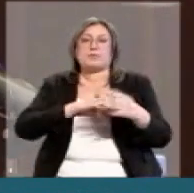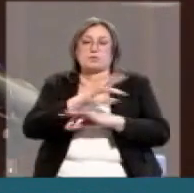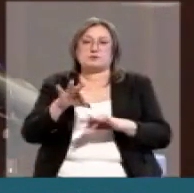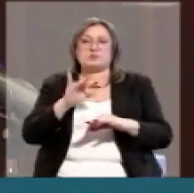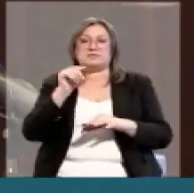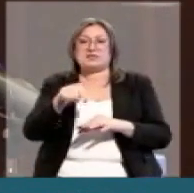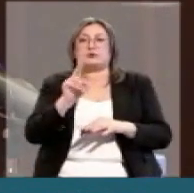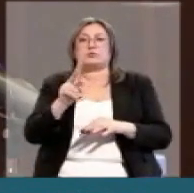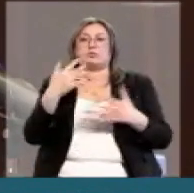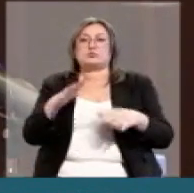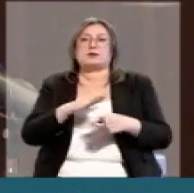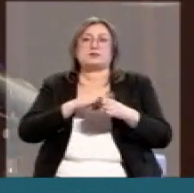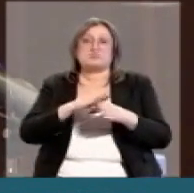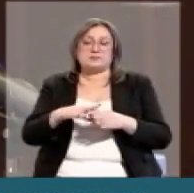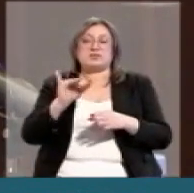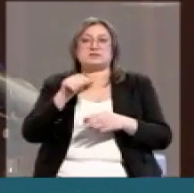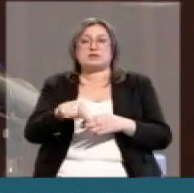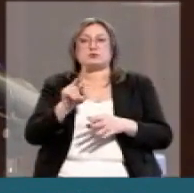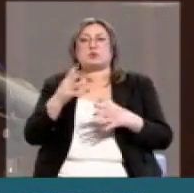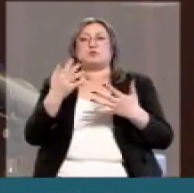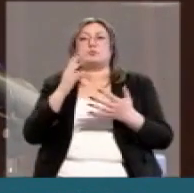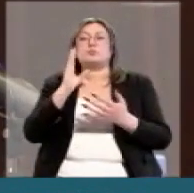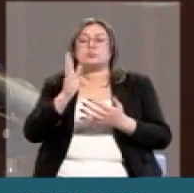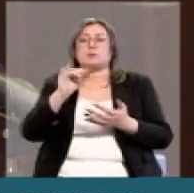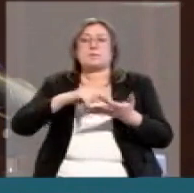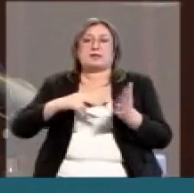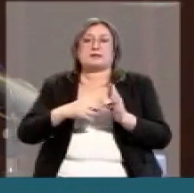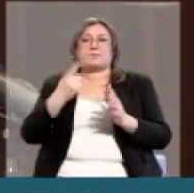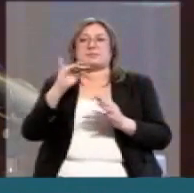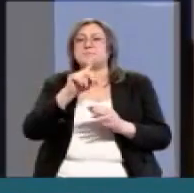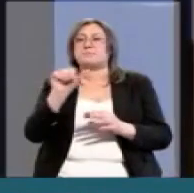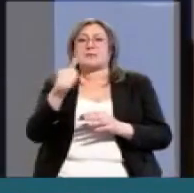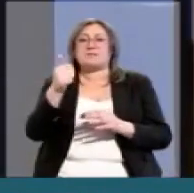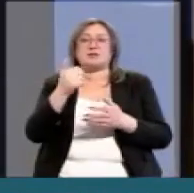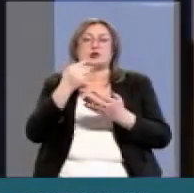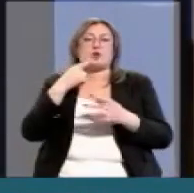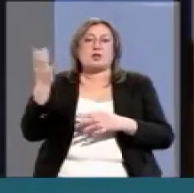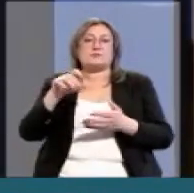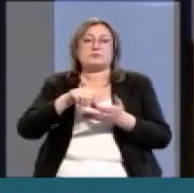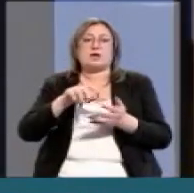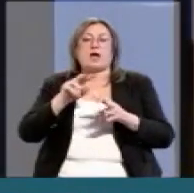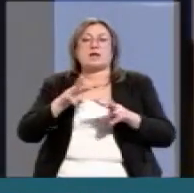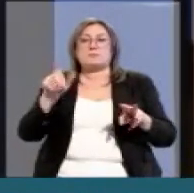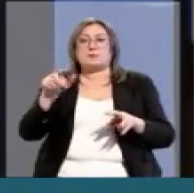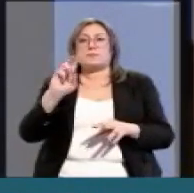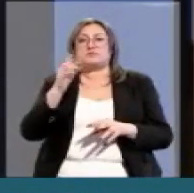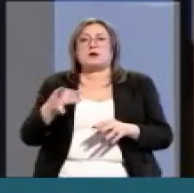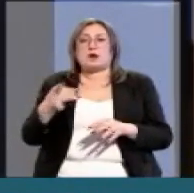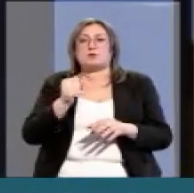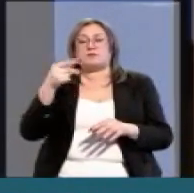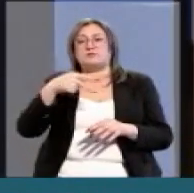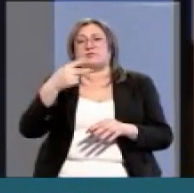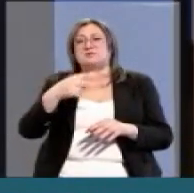проектов. И тех, которые уже реализовали, и тех, которые запланированы. Одним из первых с докладом выступил аким Миндагаринского района. На